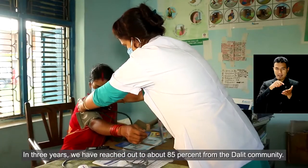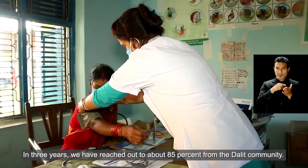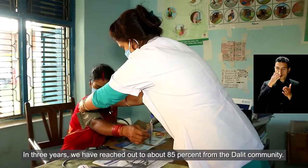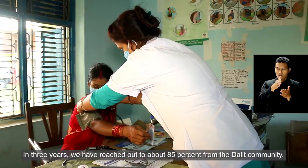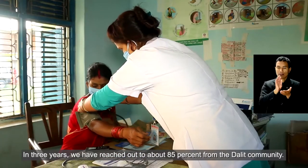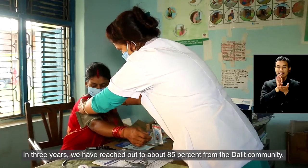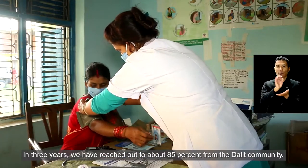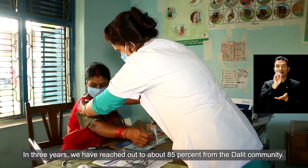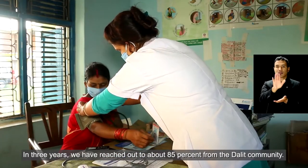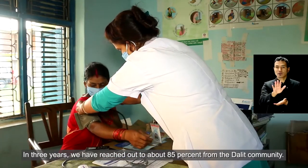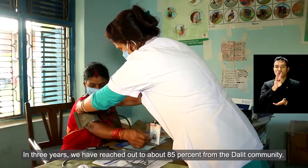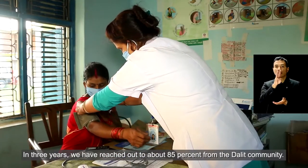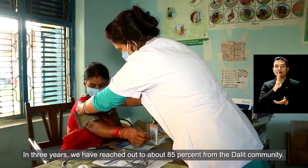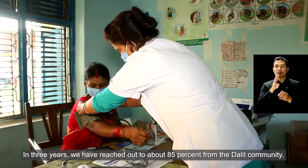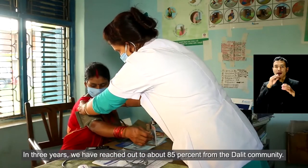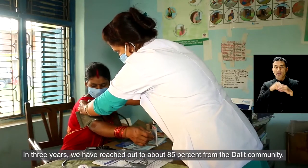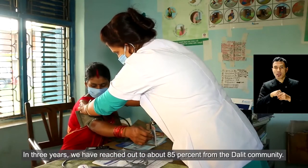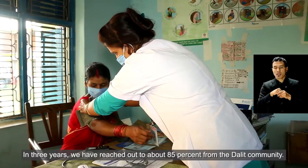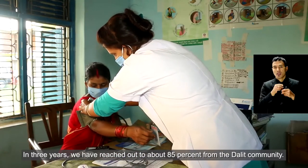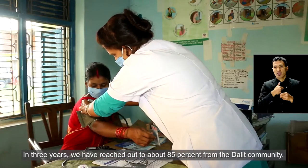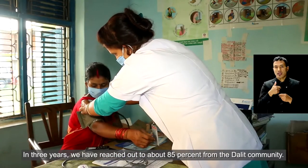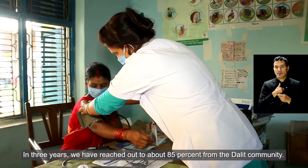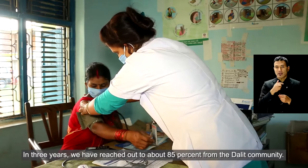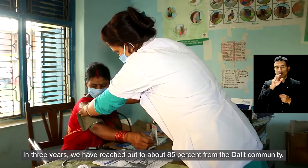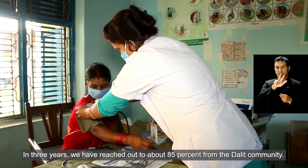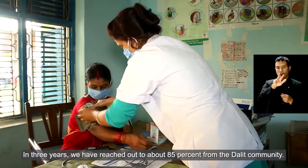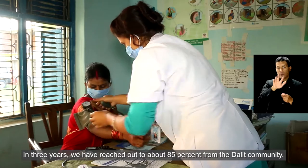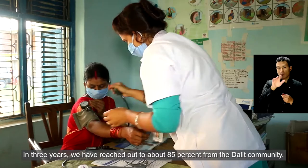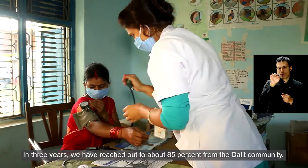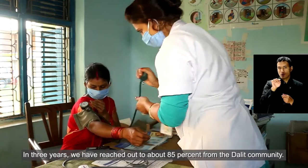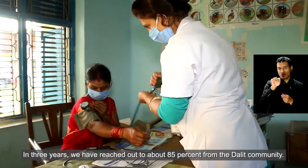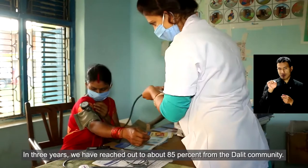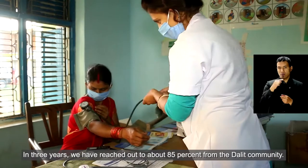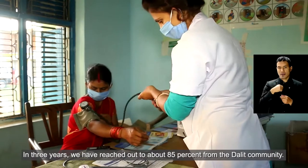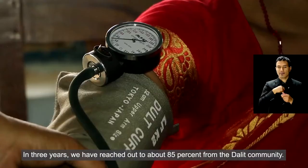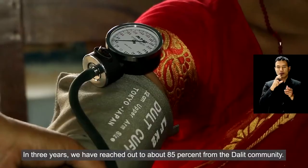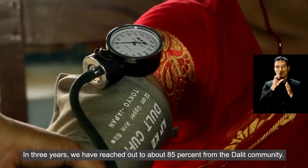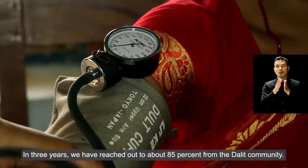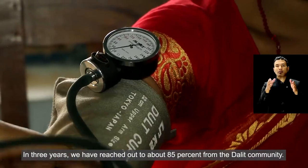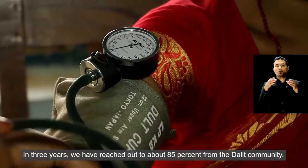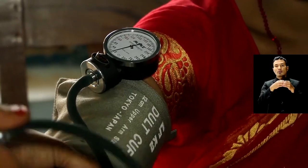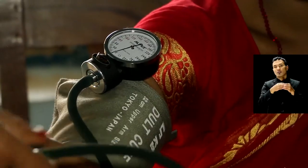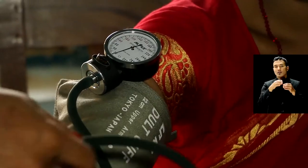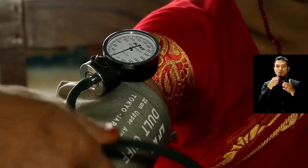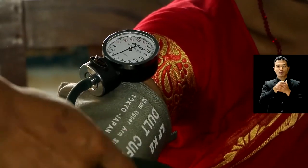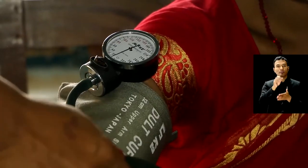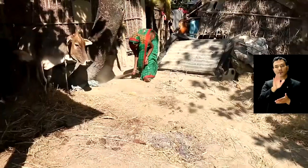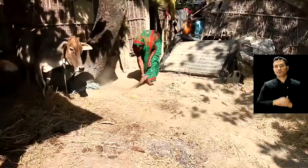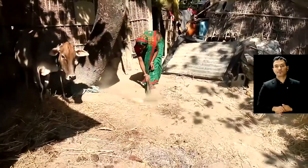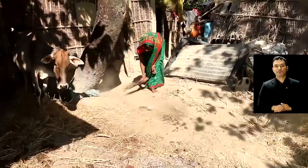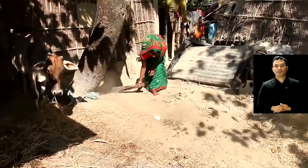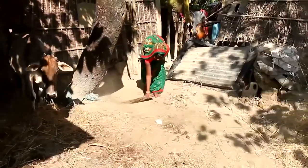छौँ र हामीले 3 वर्षको क्रममा चाहिँ हाम्रो 85% जति चाहिँ हामीले चाहिँ दलित वर्गलाई क्याच गरेको छौँ